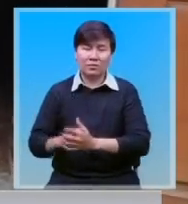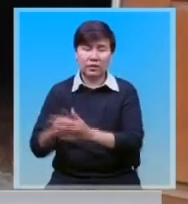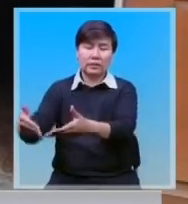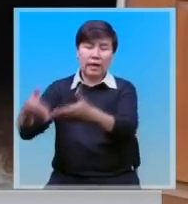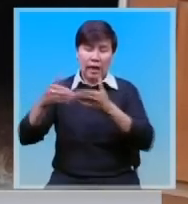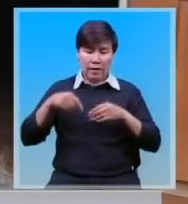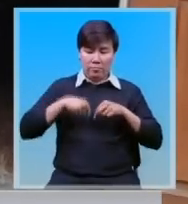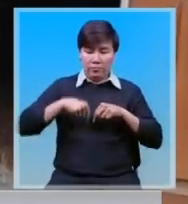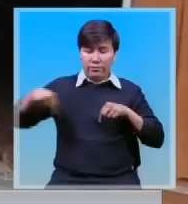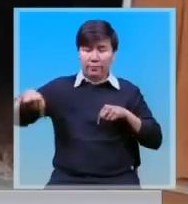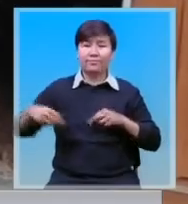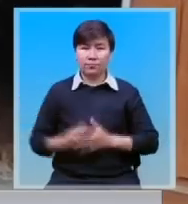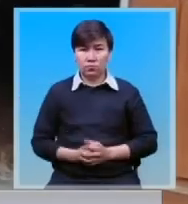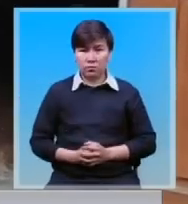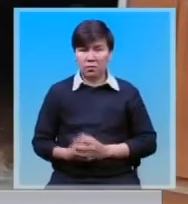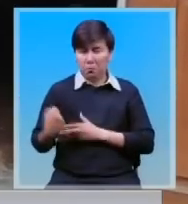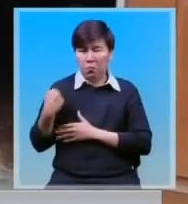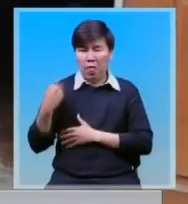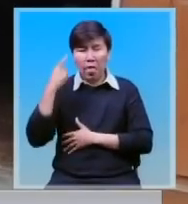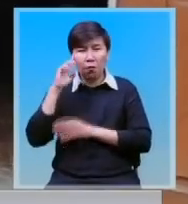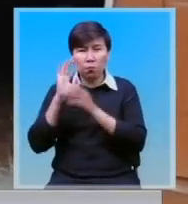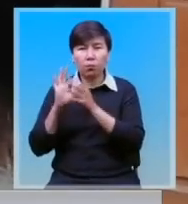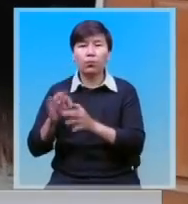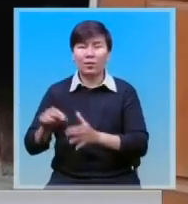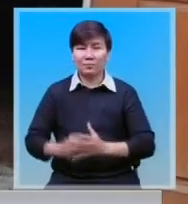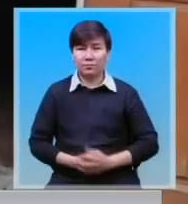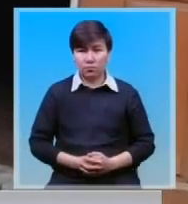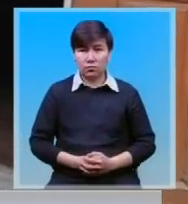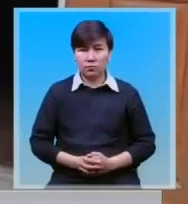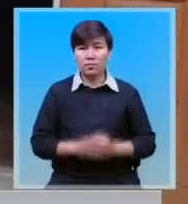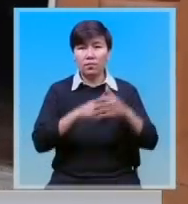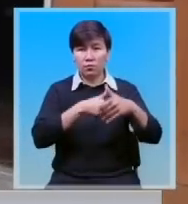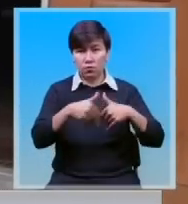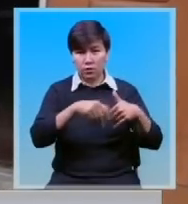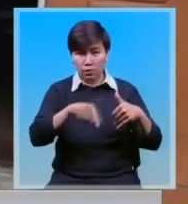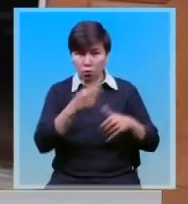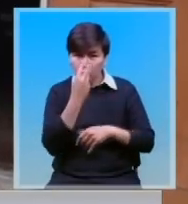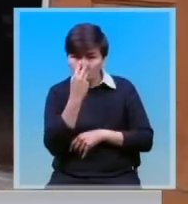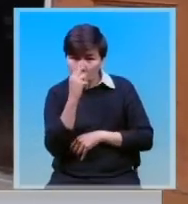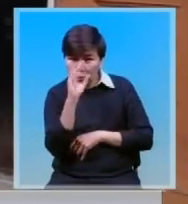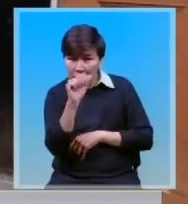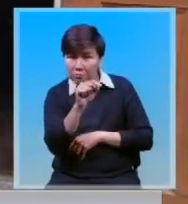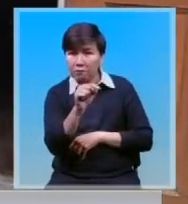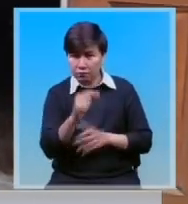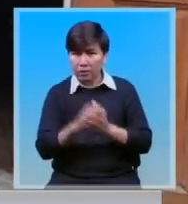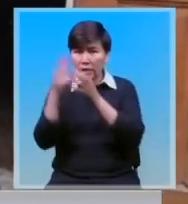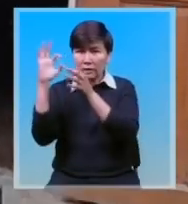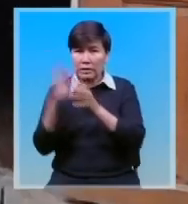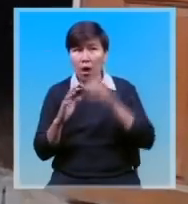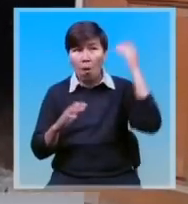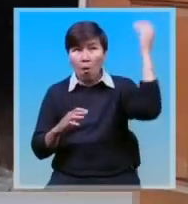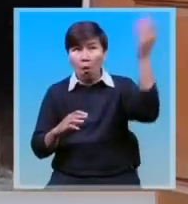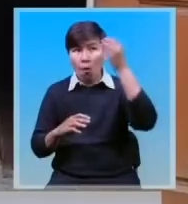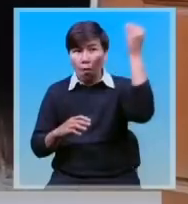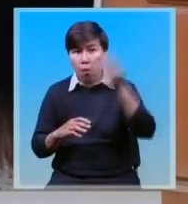คลื่นลมค่อนข้างที่จะแรงขึ้นเรื่อยๆค่ะซึ่งเกาะแรดชาวบ้านยังคงต้องเฝ้าระวังในเรื่องของอิทธิพลของพายุปลาบึ